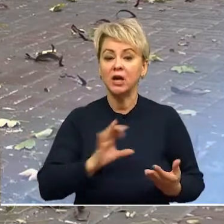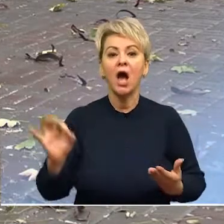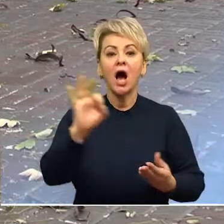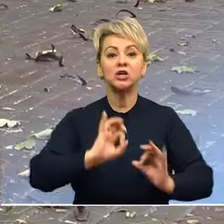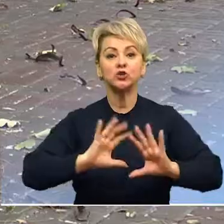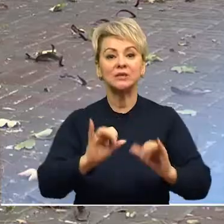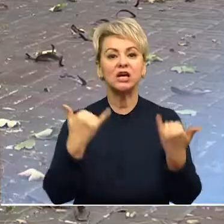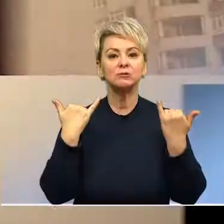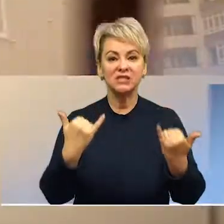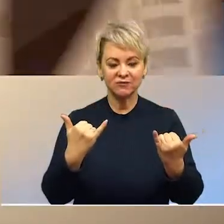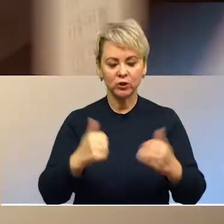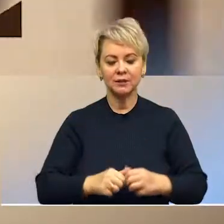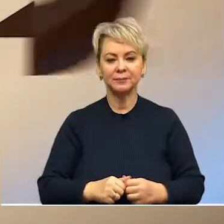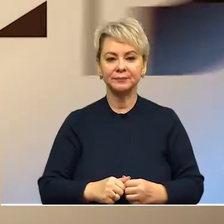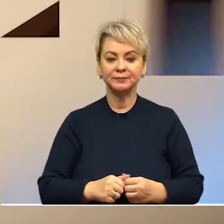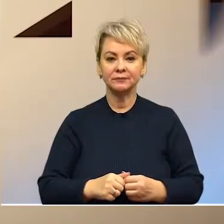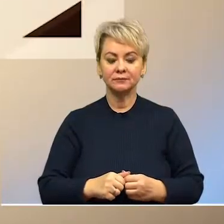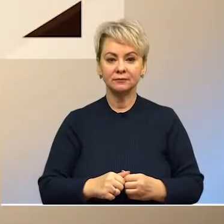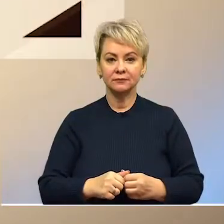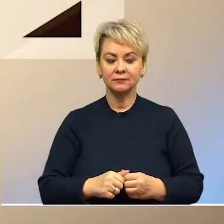чем расскажем сегодня.